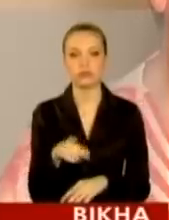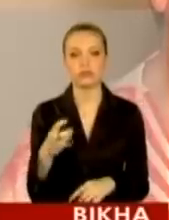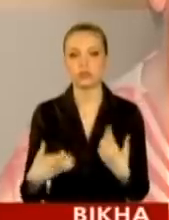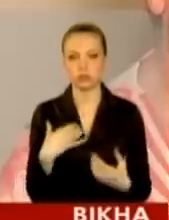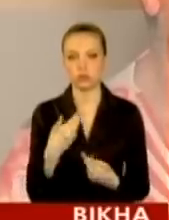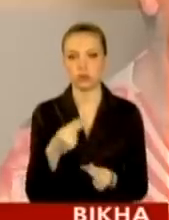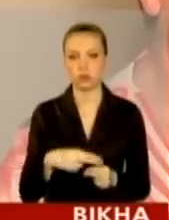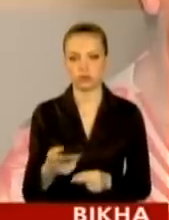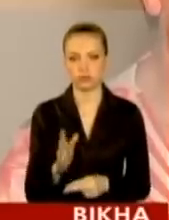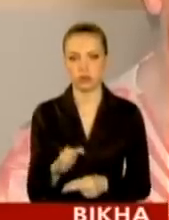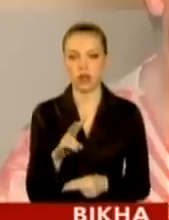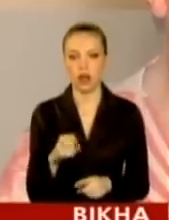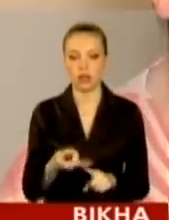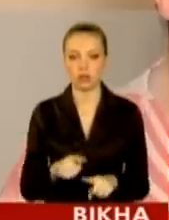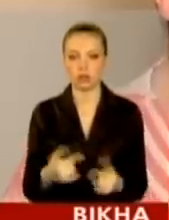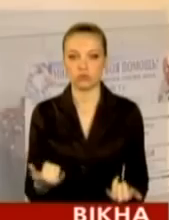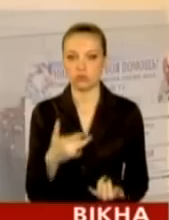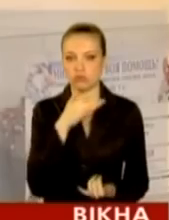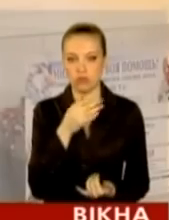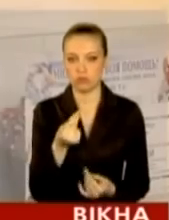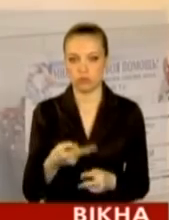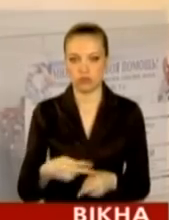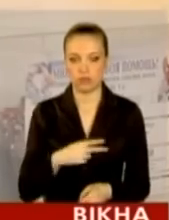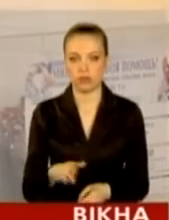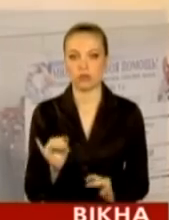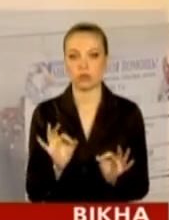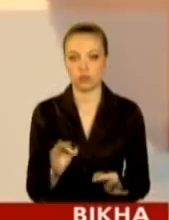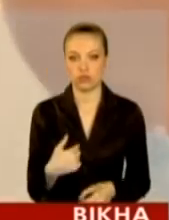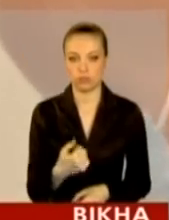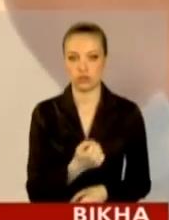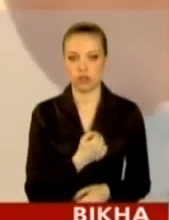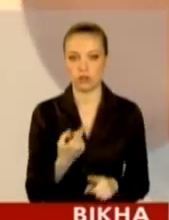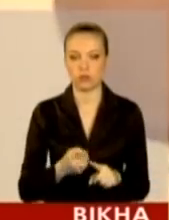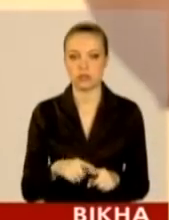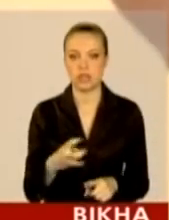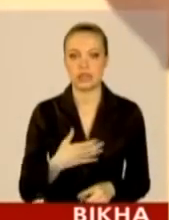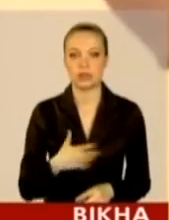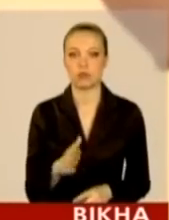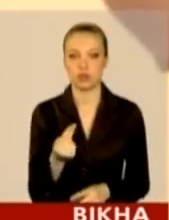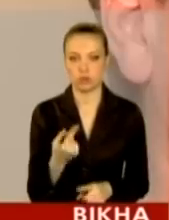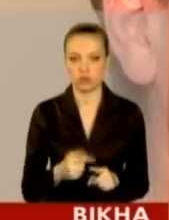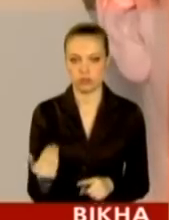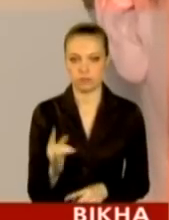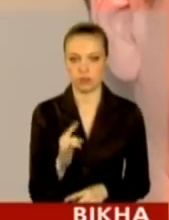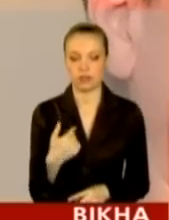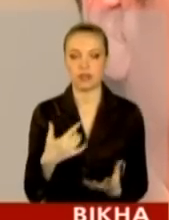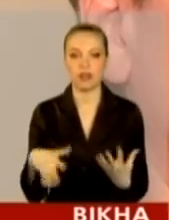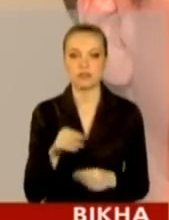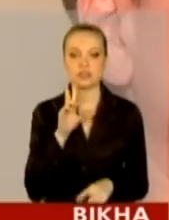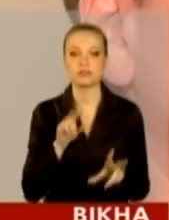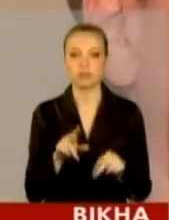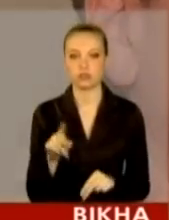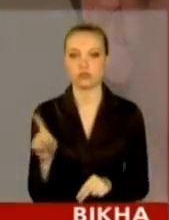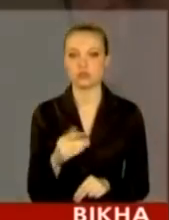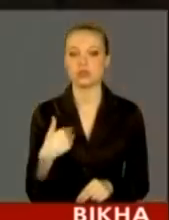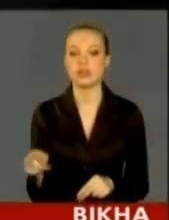гроші вернуть. Але до цього часу гроші не вернули. Звісно, мені жалко. Це ж не мої гроші, це дитячі. Я все надію живу,